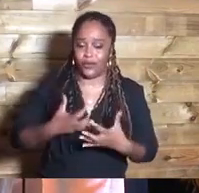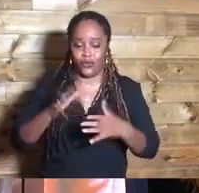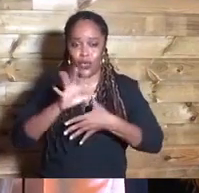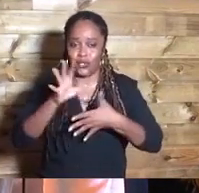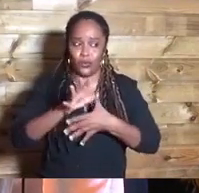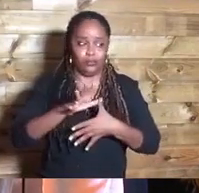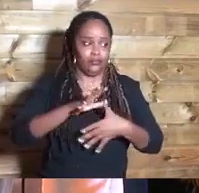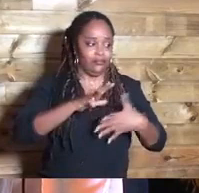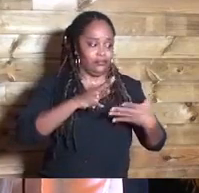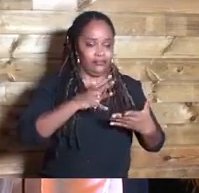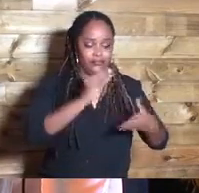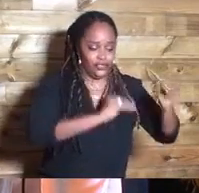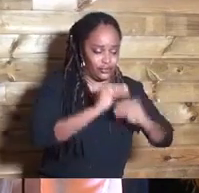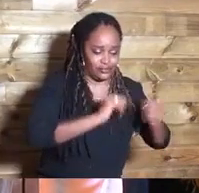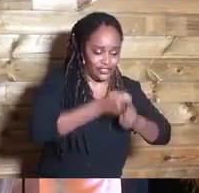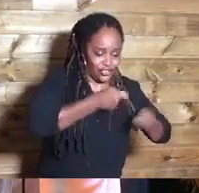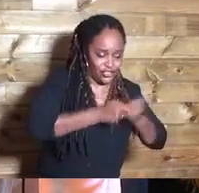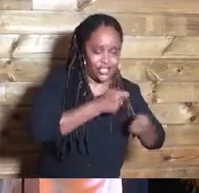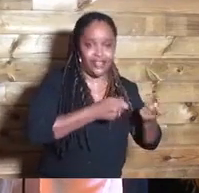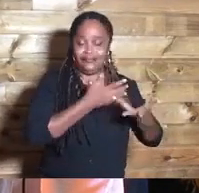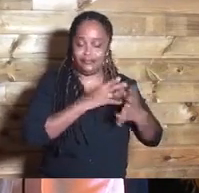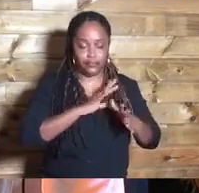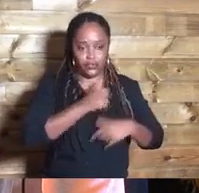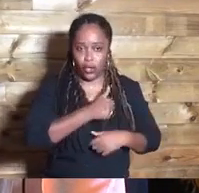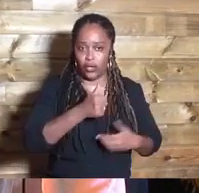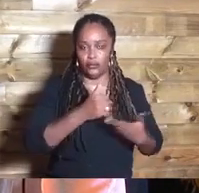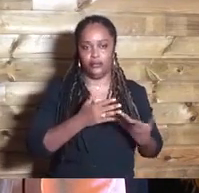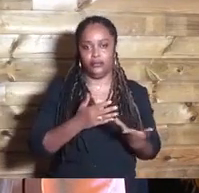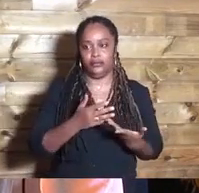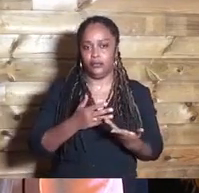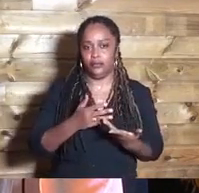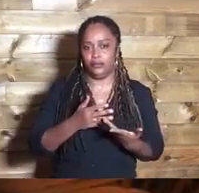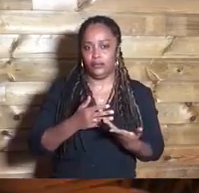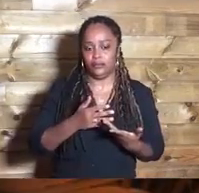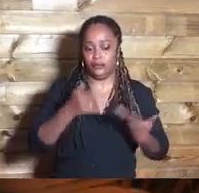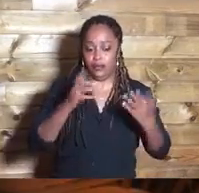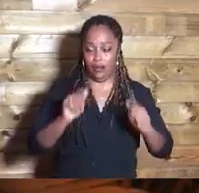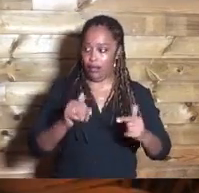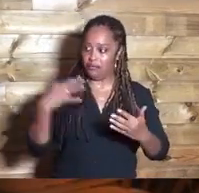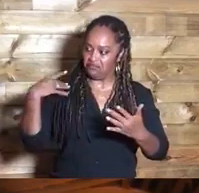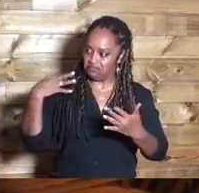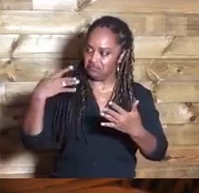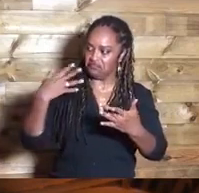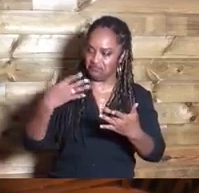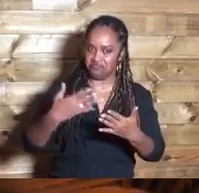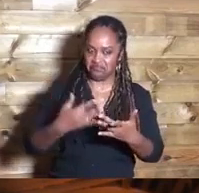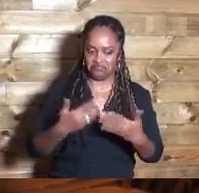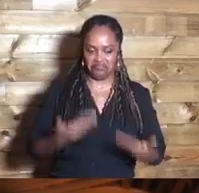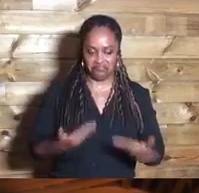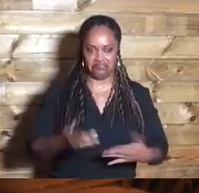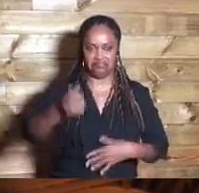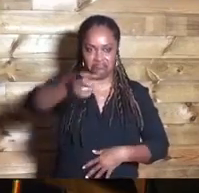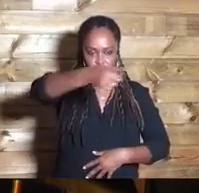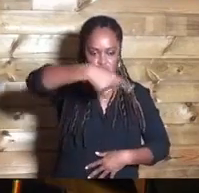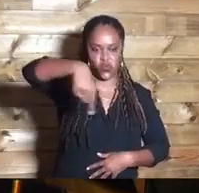peuple là. Et ça baille, ça baille, et ça baille nous. Ça baille nous.